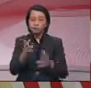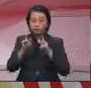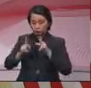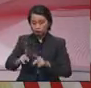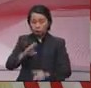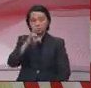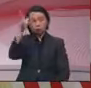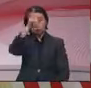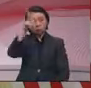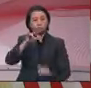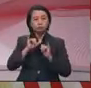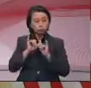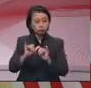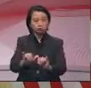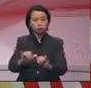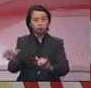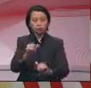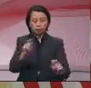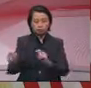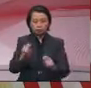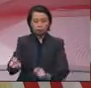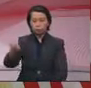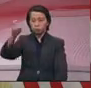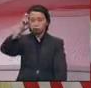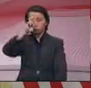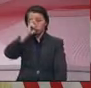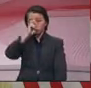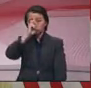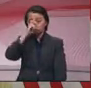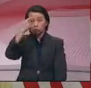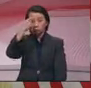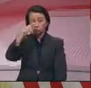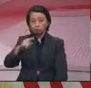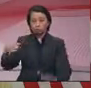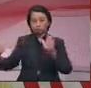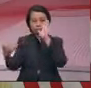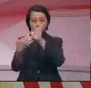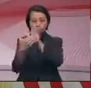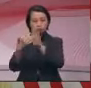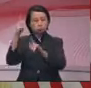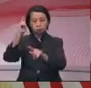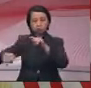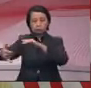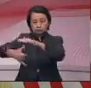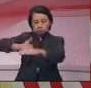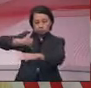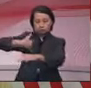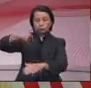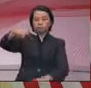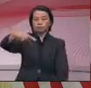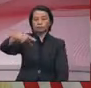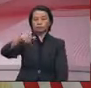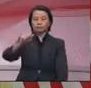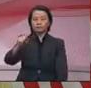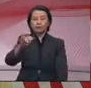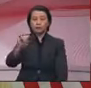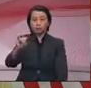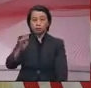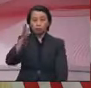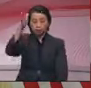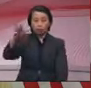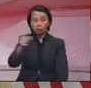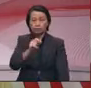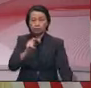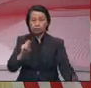pihak kerajaan akan terus mengambil tindakan tegas bagi menghalang kemasukan parti ke negara kita dan akan